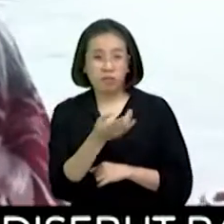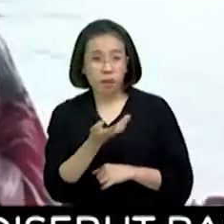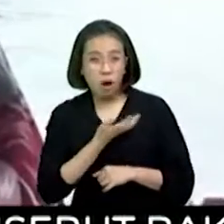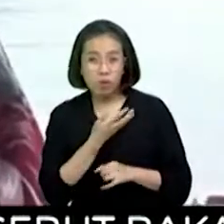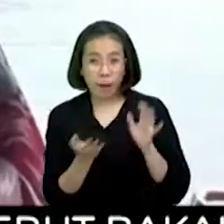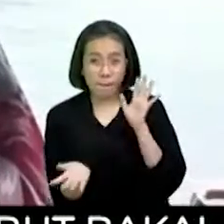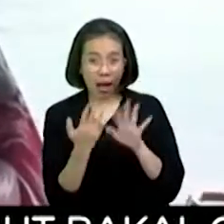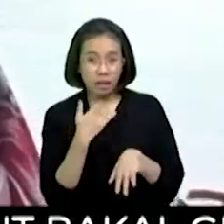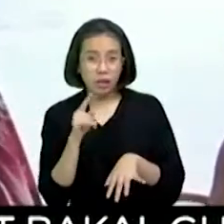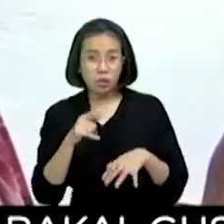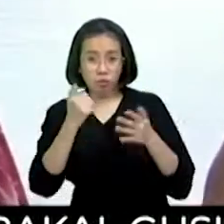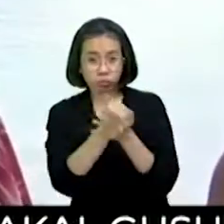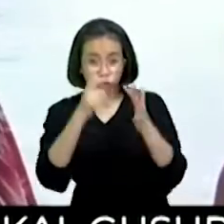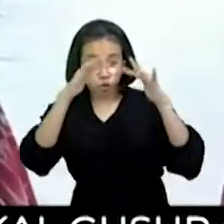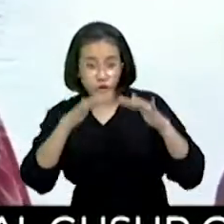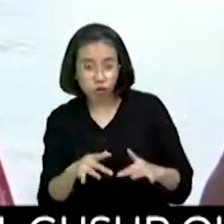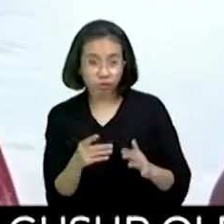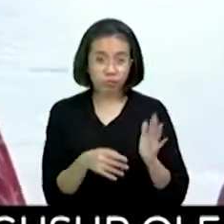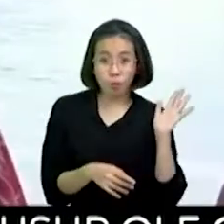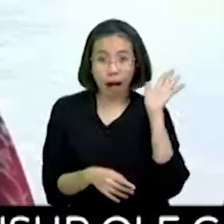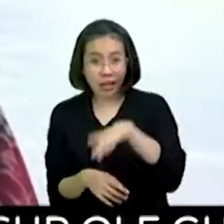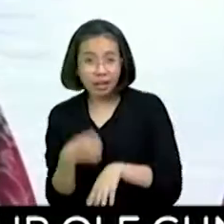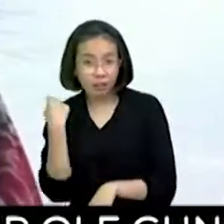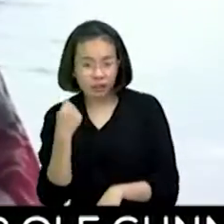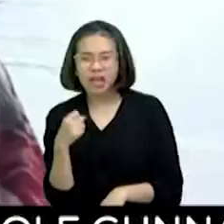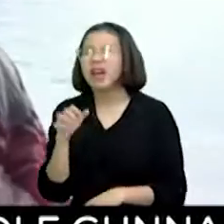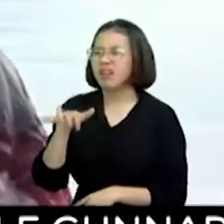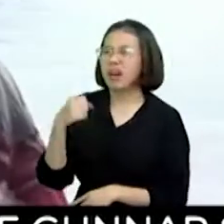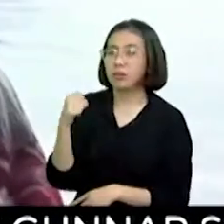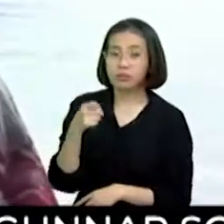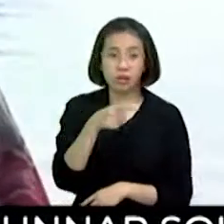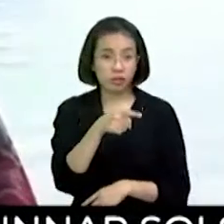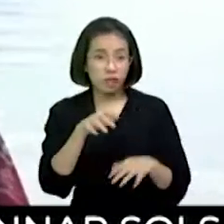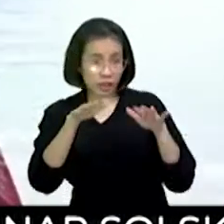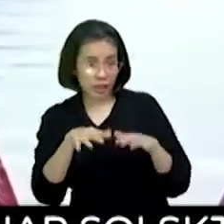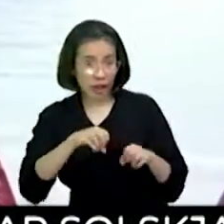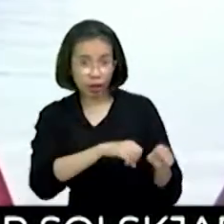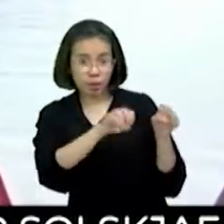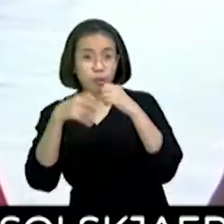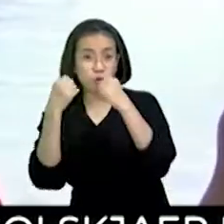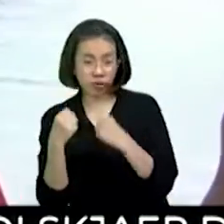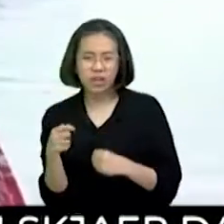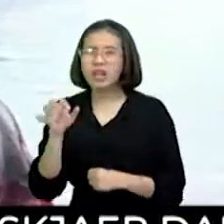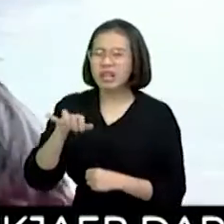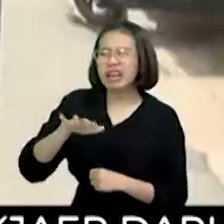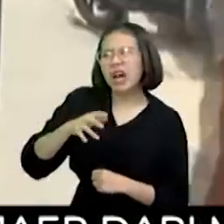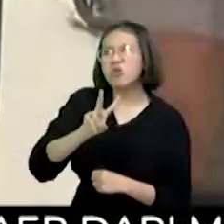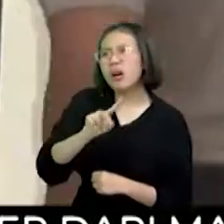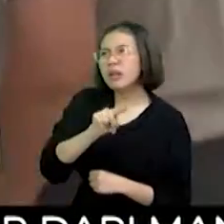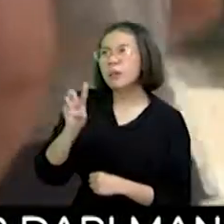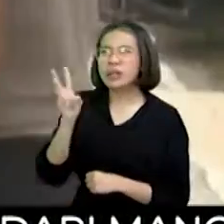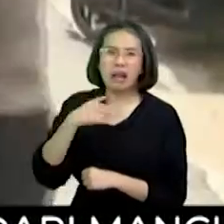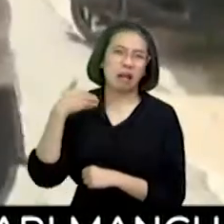ya, sudah mulai surut ya? Iya, iya. Jadi masih harus tinggal di pengungsian? 2-3 hari kemungkinan bisa. Aku ngungsi aja lagi.